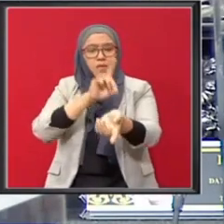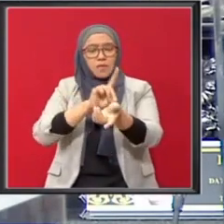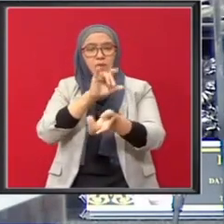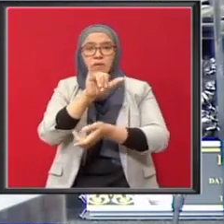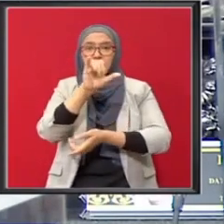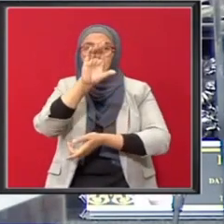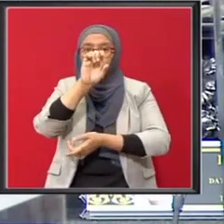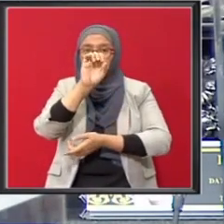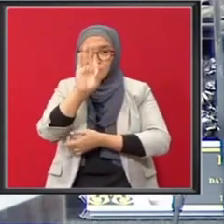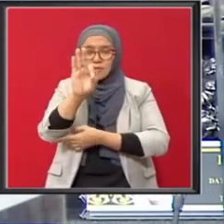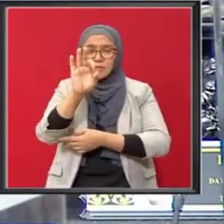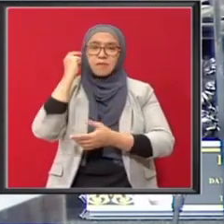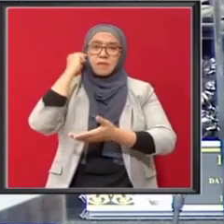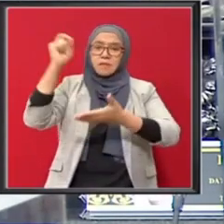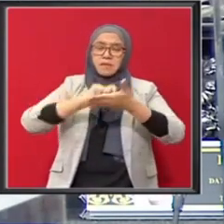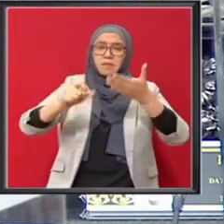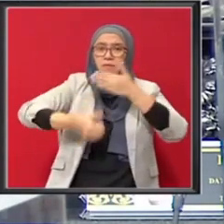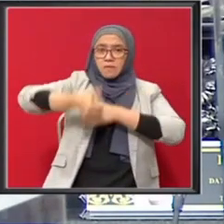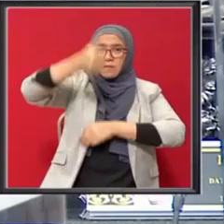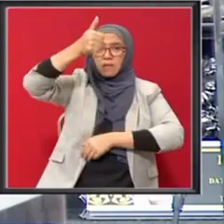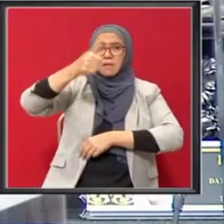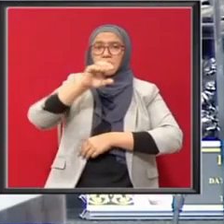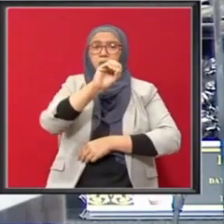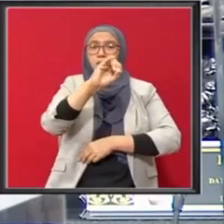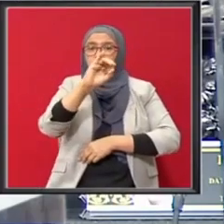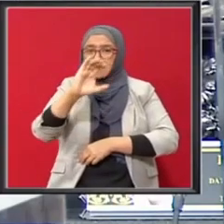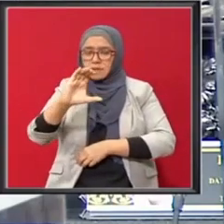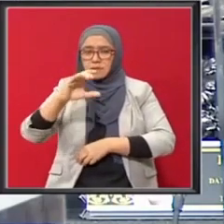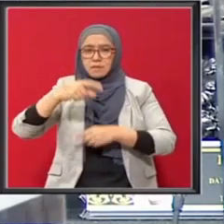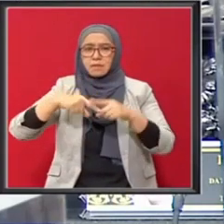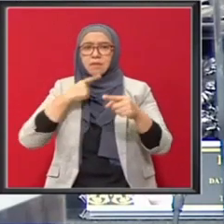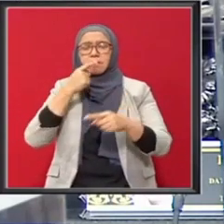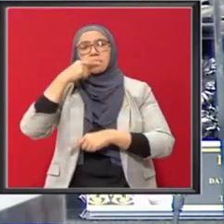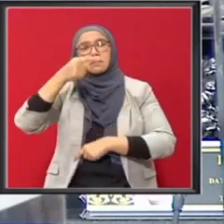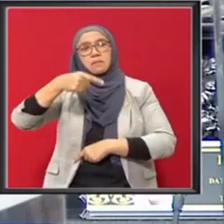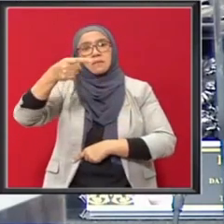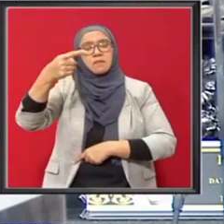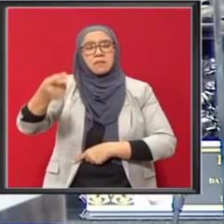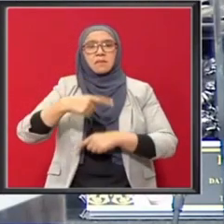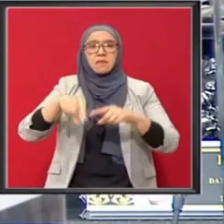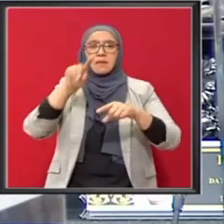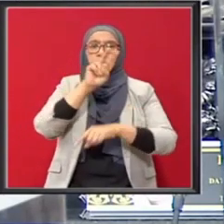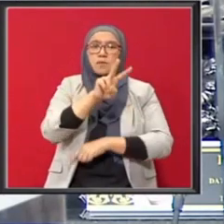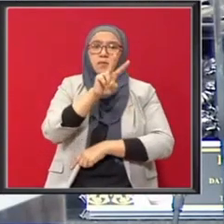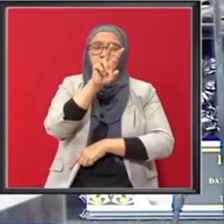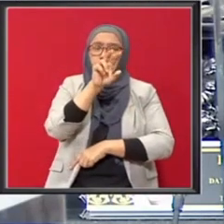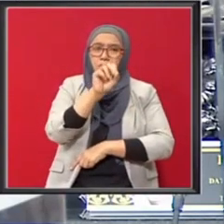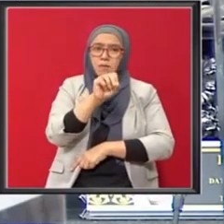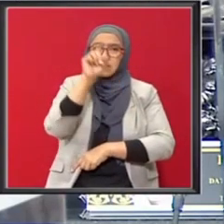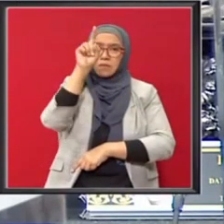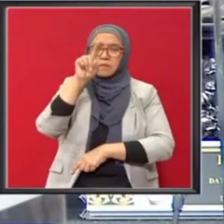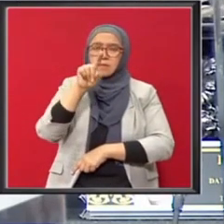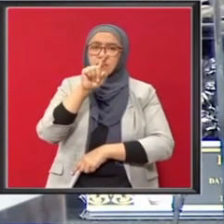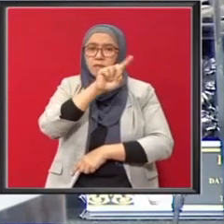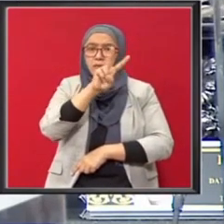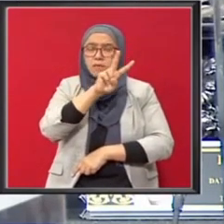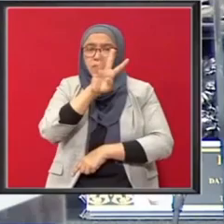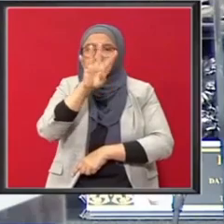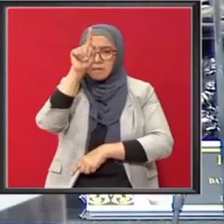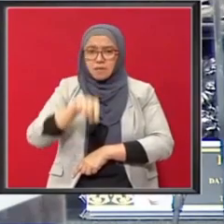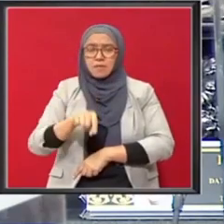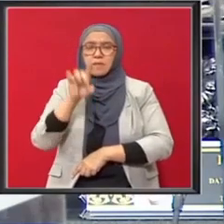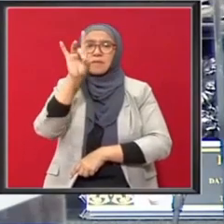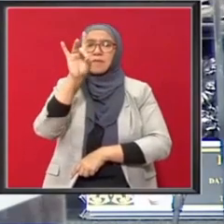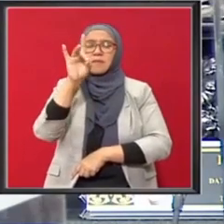seagung IC telah Khan satu kenyataan pada 24oz 2020 sebagai maklum